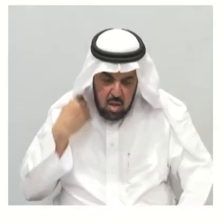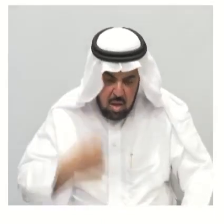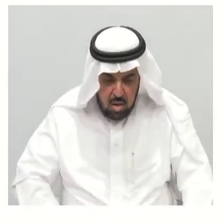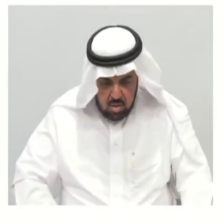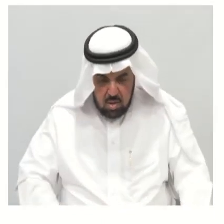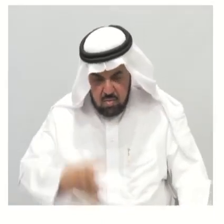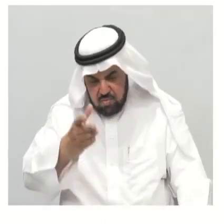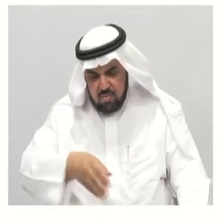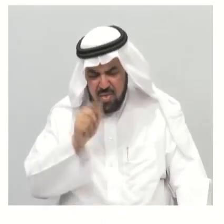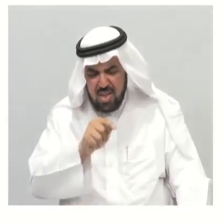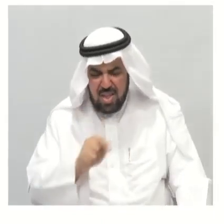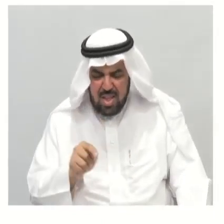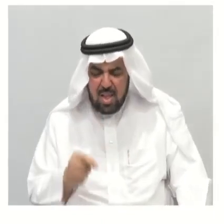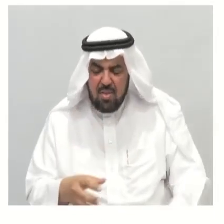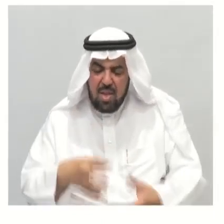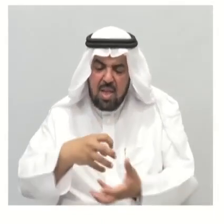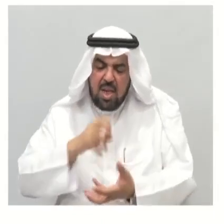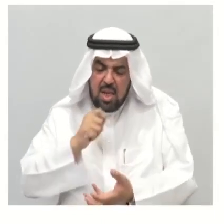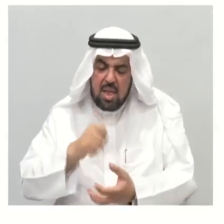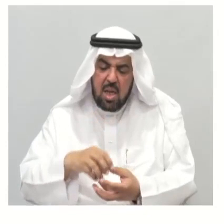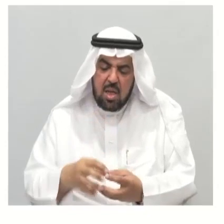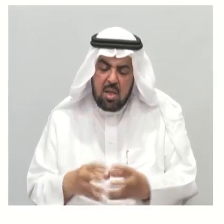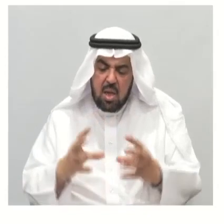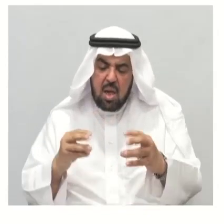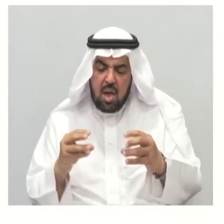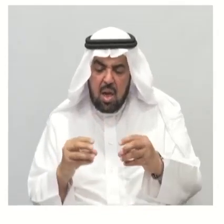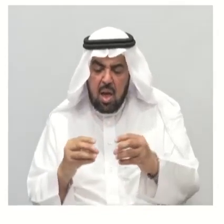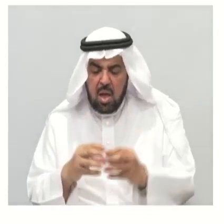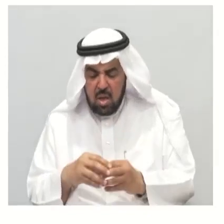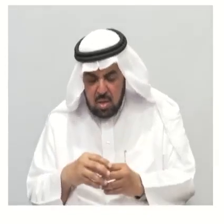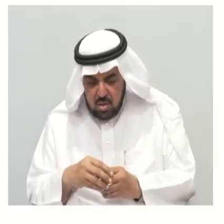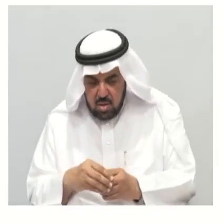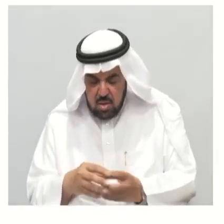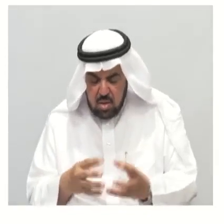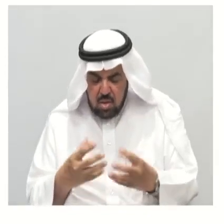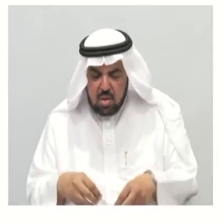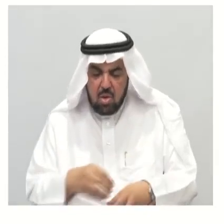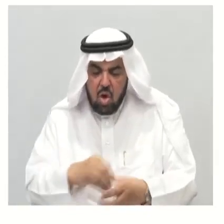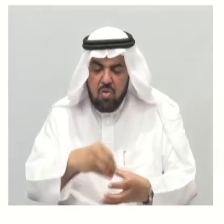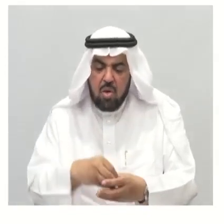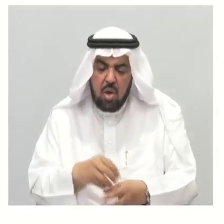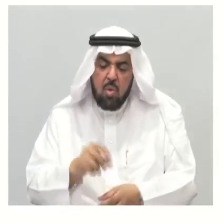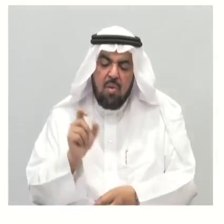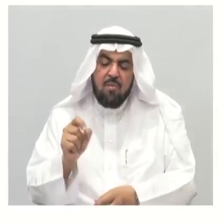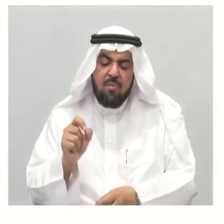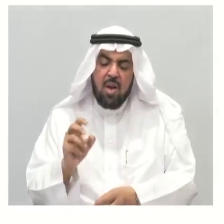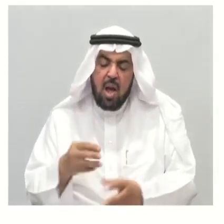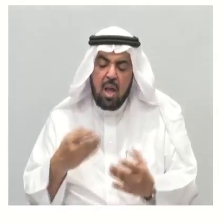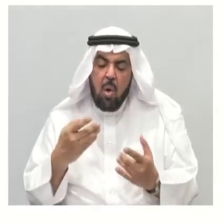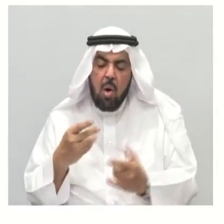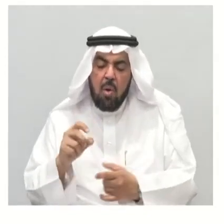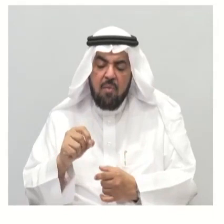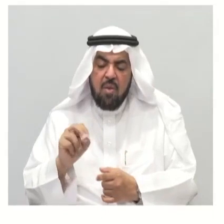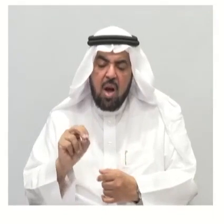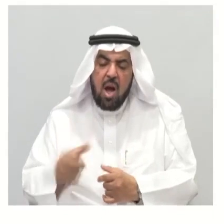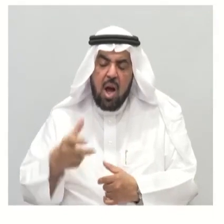في الكعك؟ ما سبب هذه الثقوب؟ إذا عندما يخبز الكعك تتكون فقاعات، هذه الفقاعات دليل